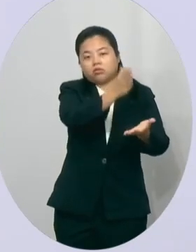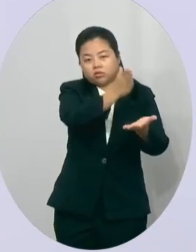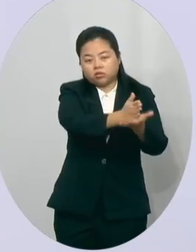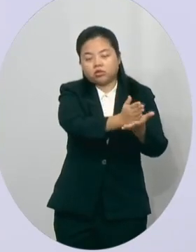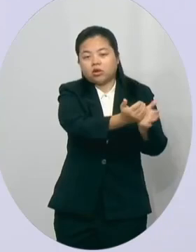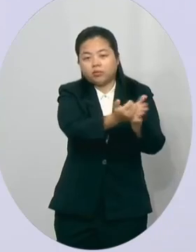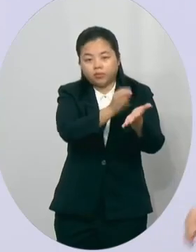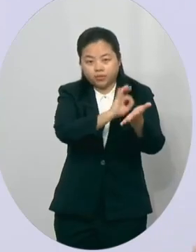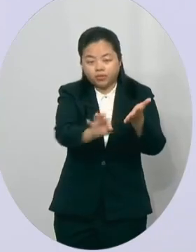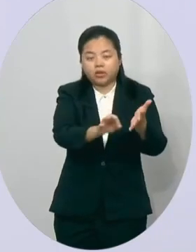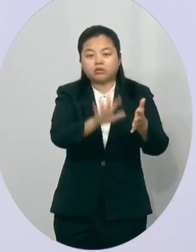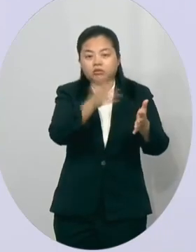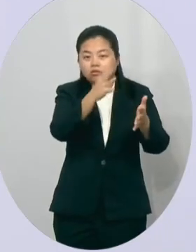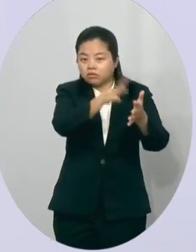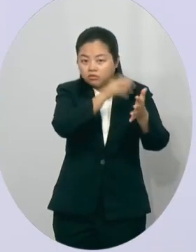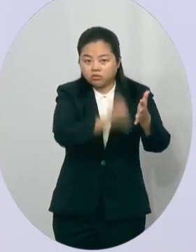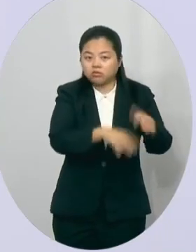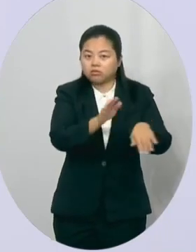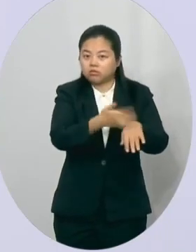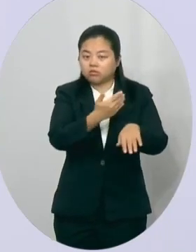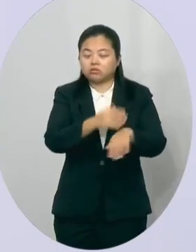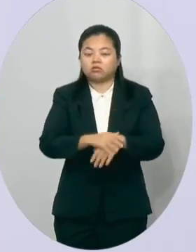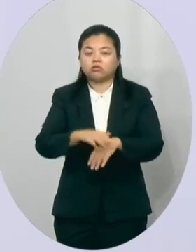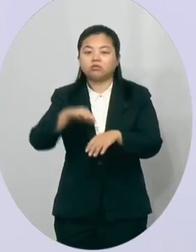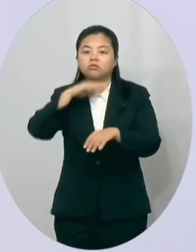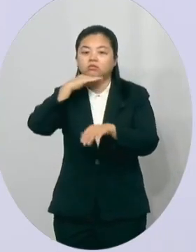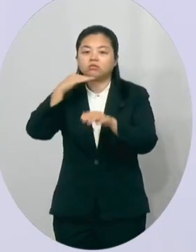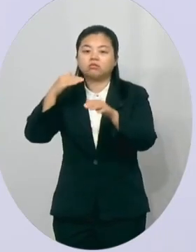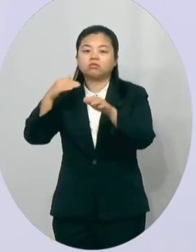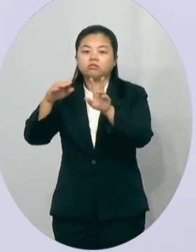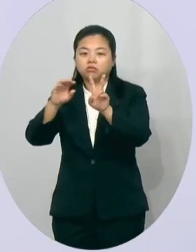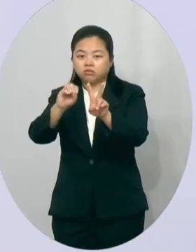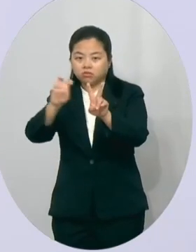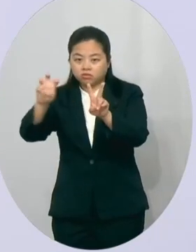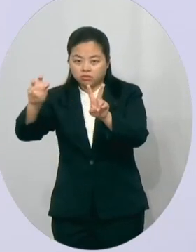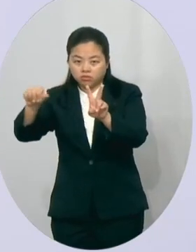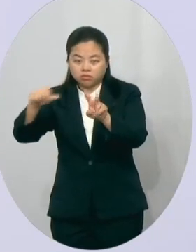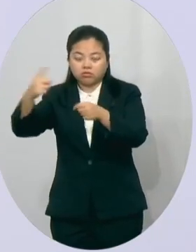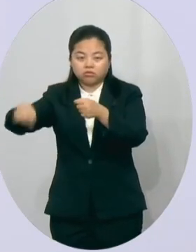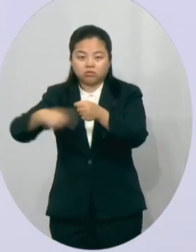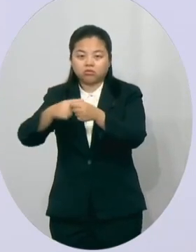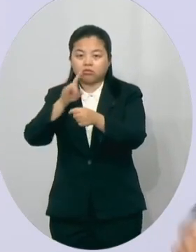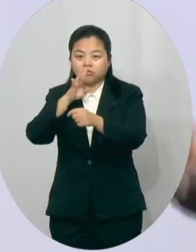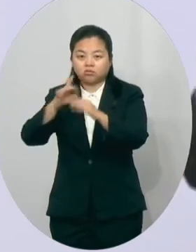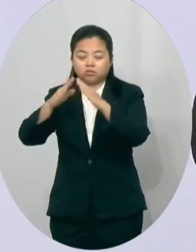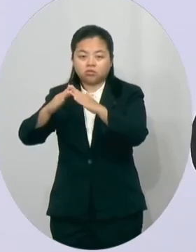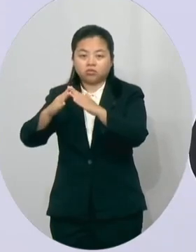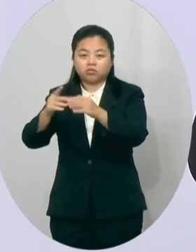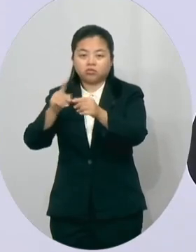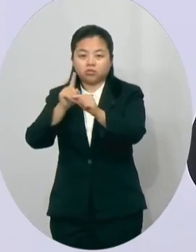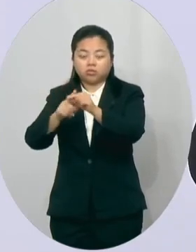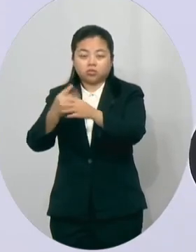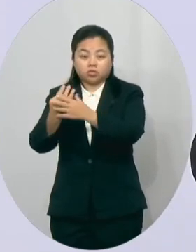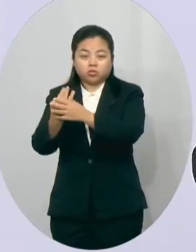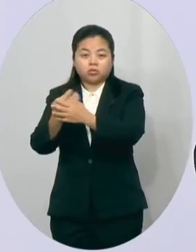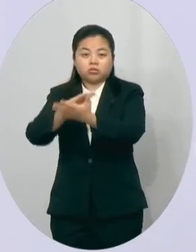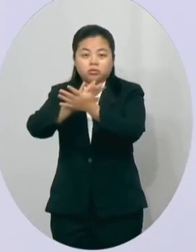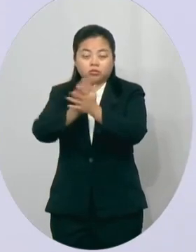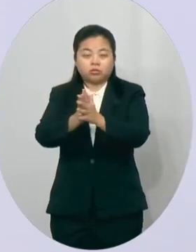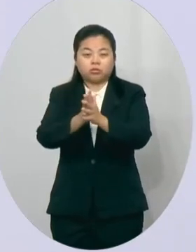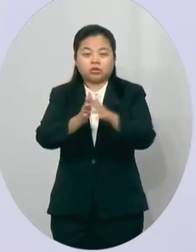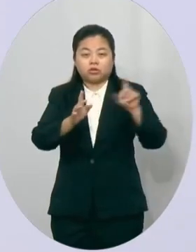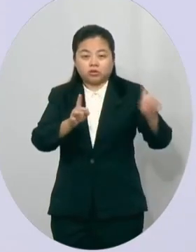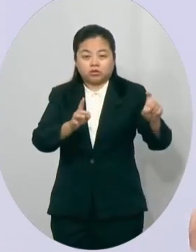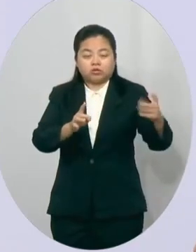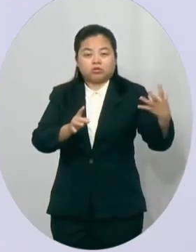用，但是不拆除。到了2035年，台中市的中火变成20部机组，